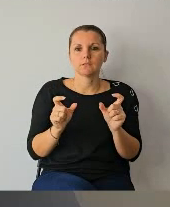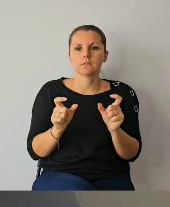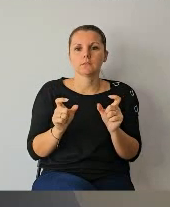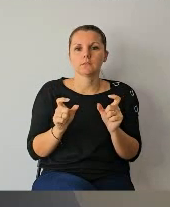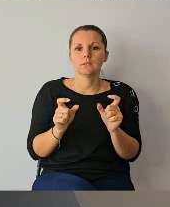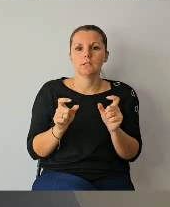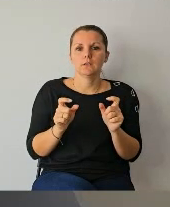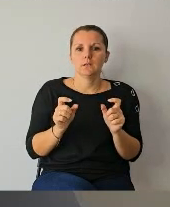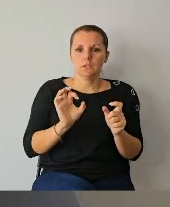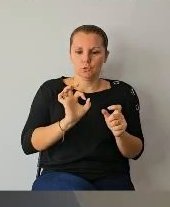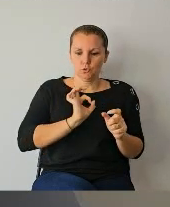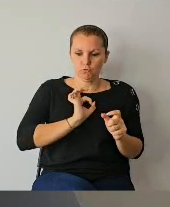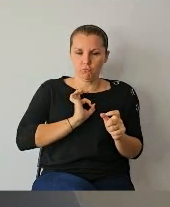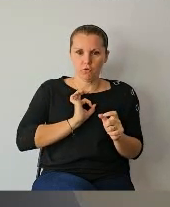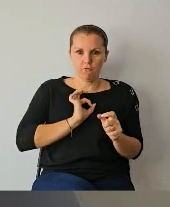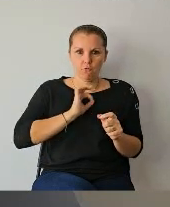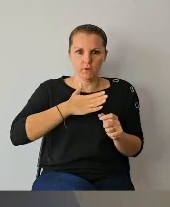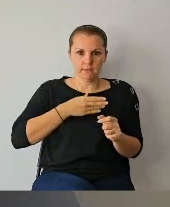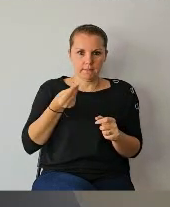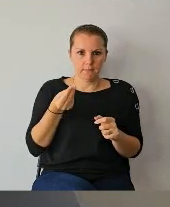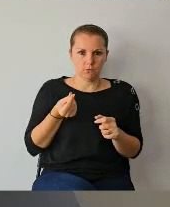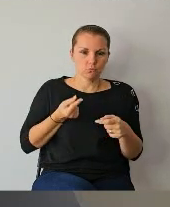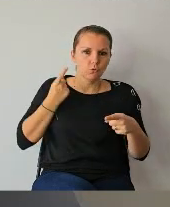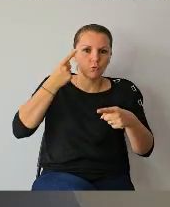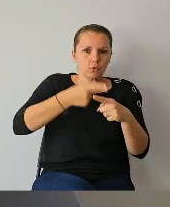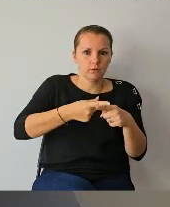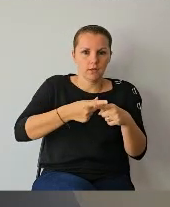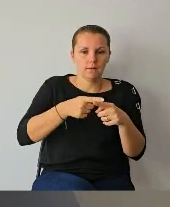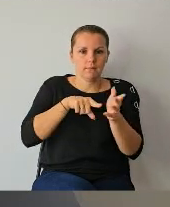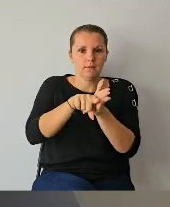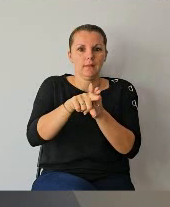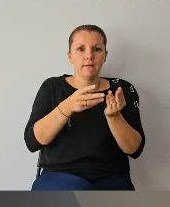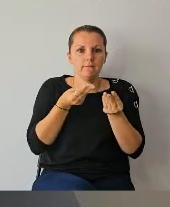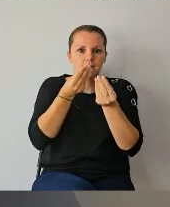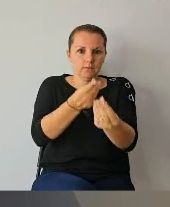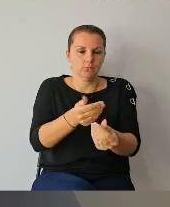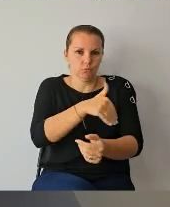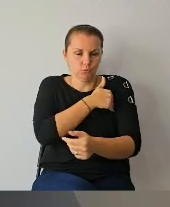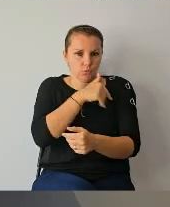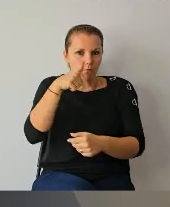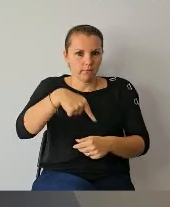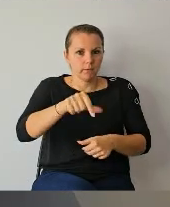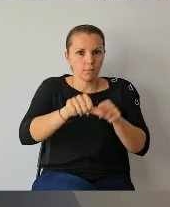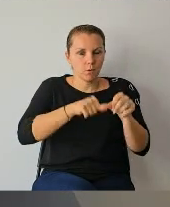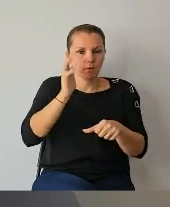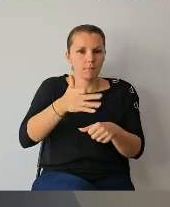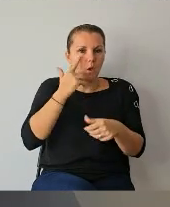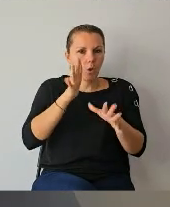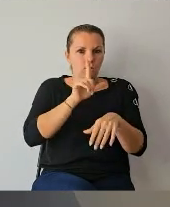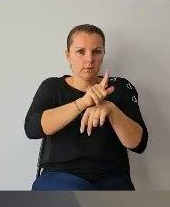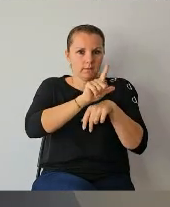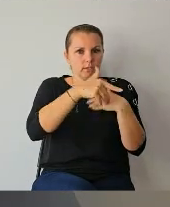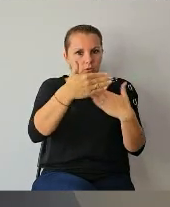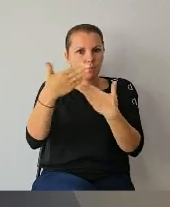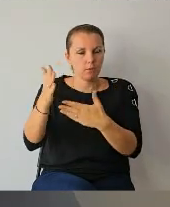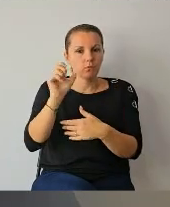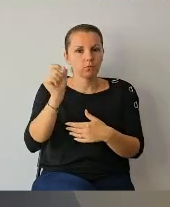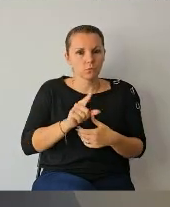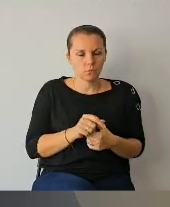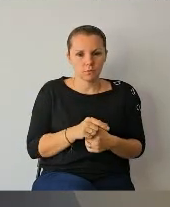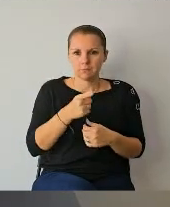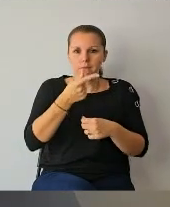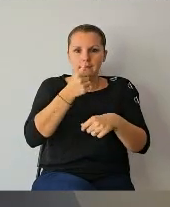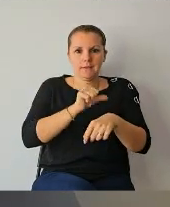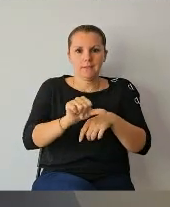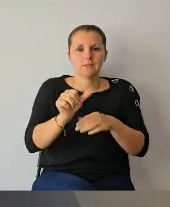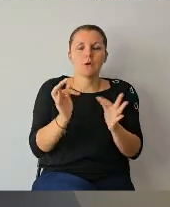szkół dodajemy swoje własne pieniądze. W tym roku będzie to już około 12 milionów złotych. Więc to nie są decyzje łatwe, proste i